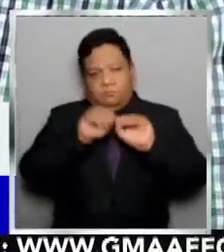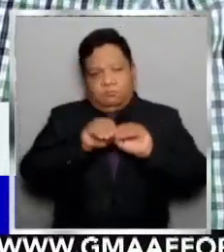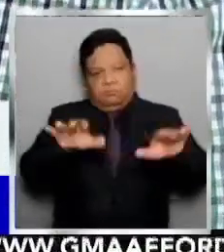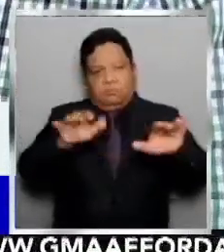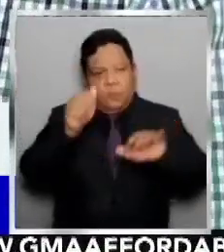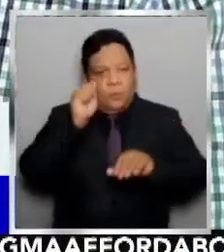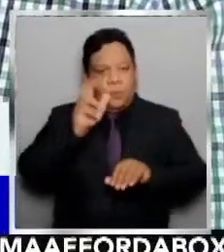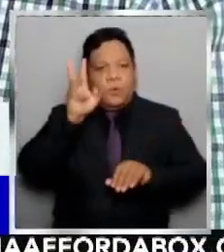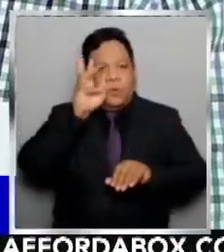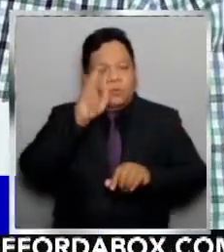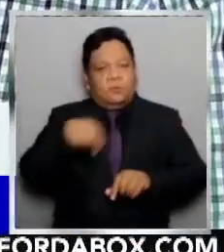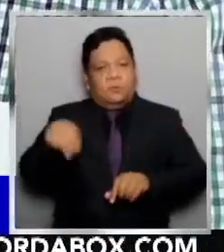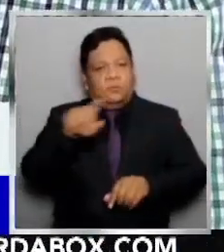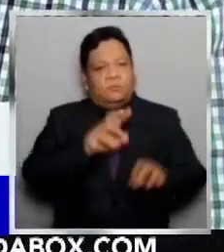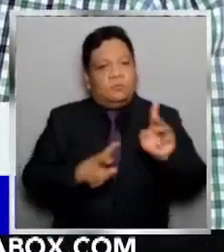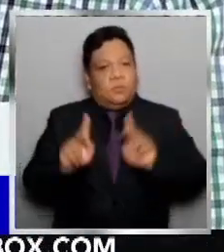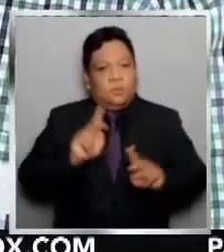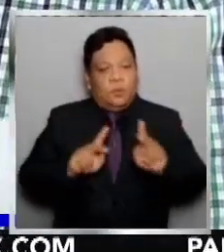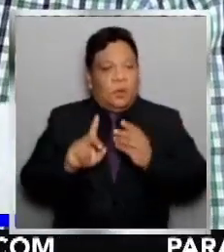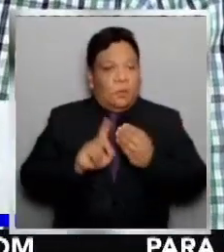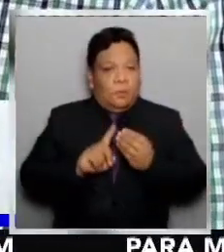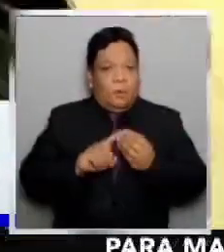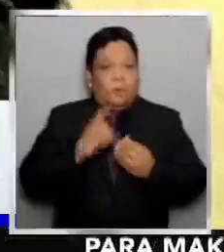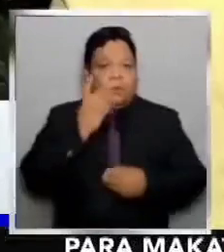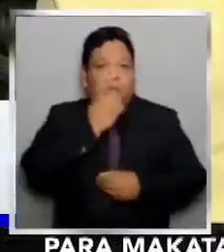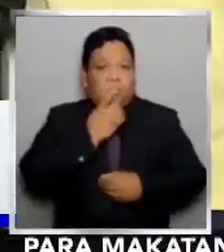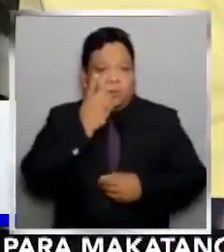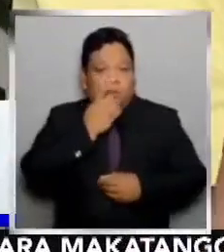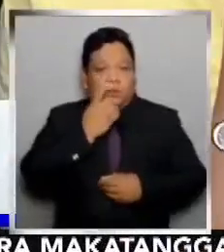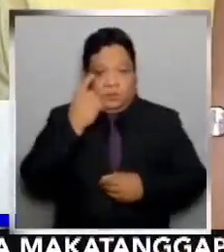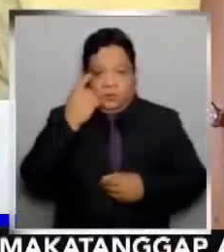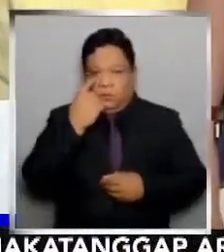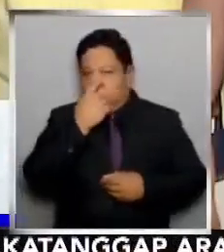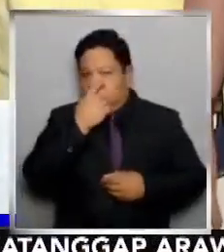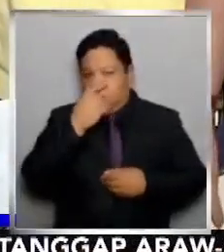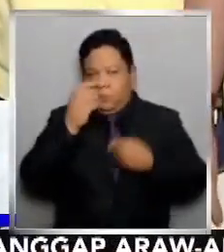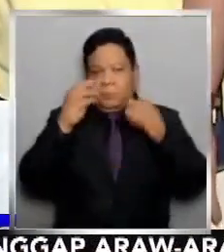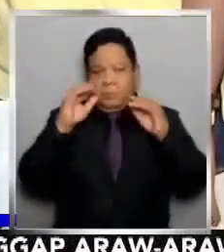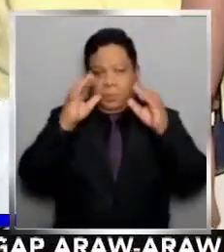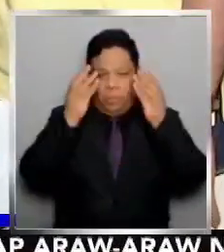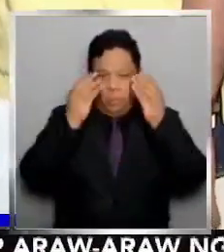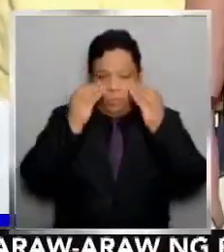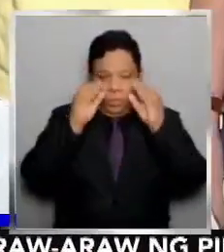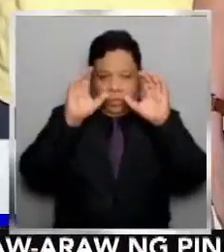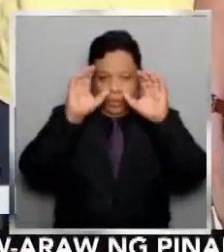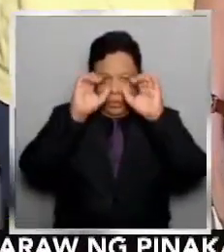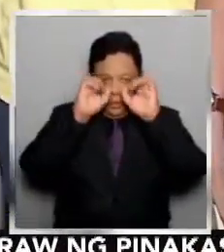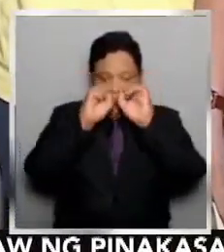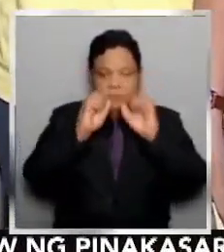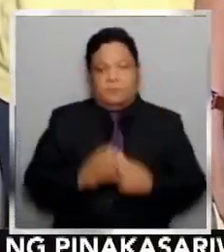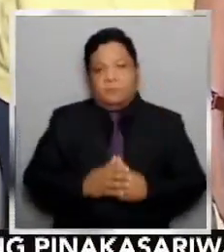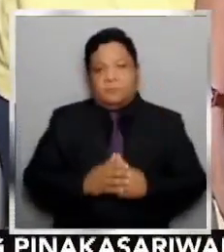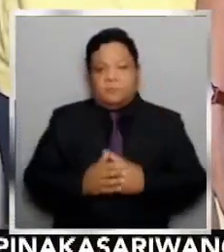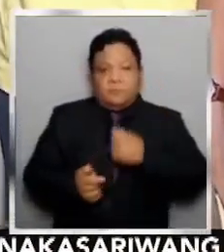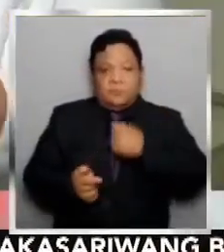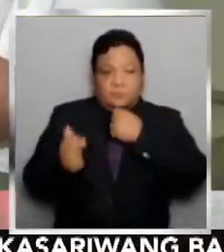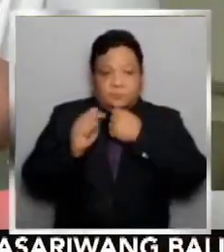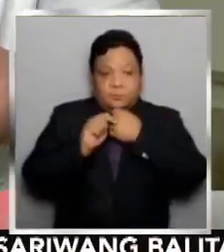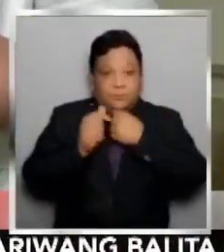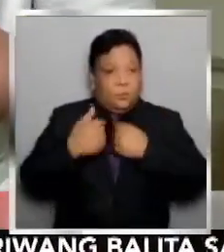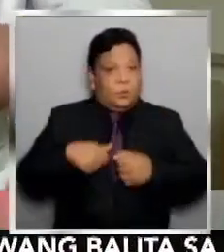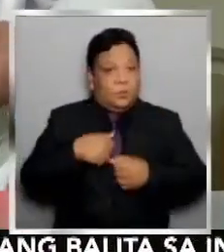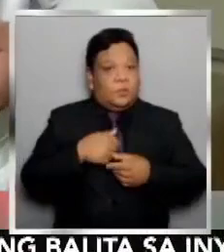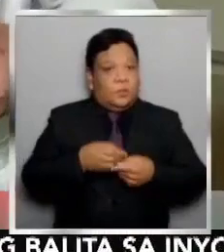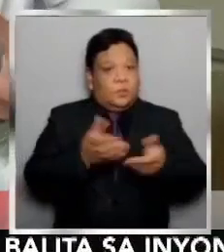tao tungkol sa diabetic retinopathy. Nagbigay rin tayo ng mga gamot at hygiene kits sa Dr. Paulino J.